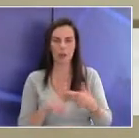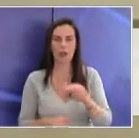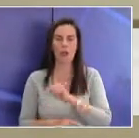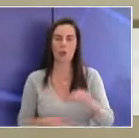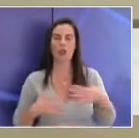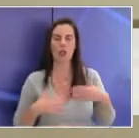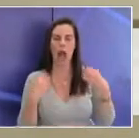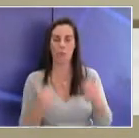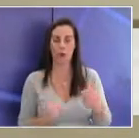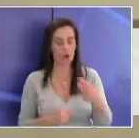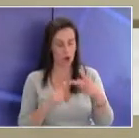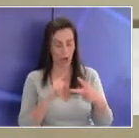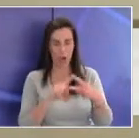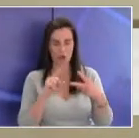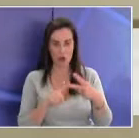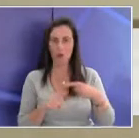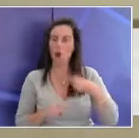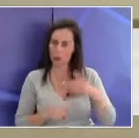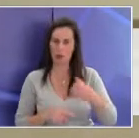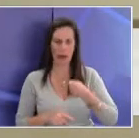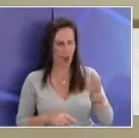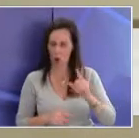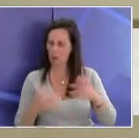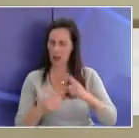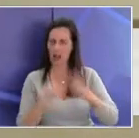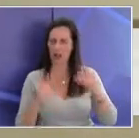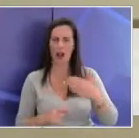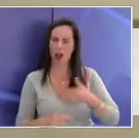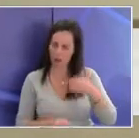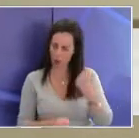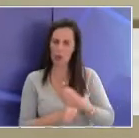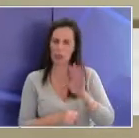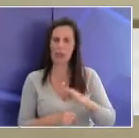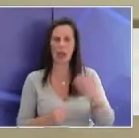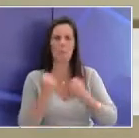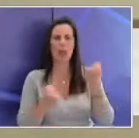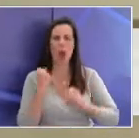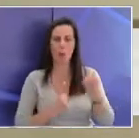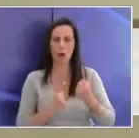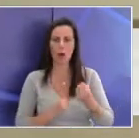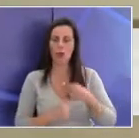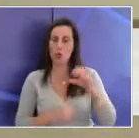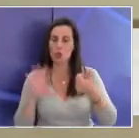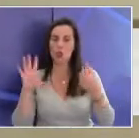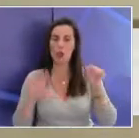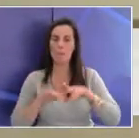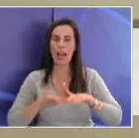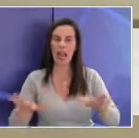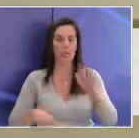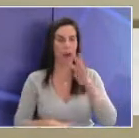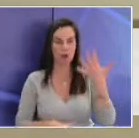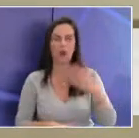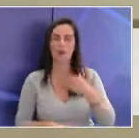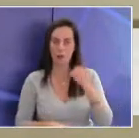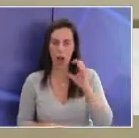של הבריאות. את שני הדברים האלה אנחנו צריכים לקחת, לא אף מפלגה אחרת, אנחנו עשינו את זה בתחבורה. יש לנו 60 מיליארד שקל בחמש שנים,